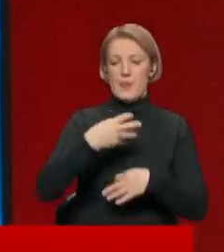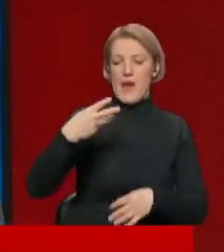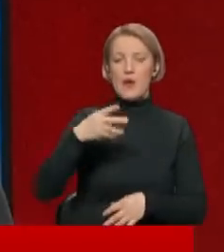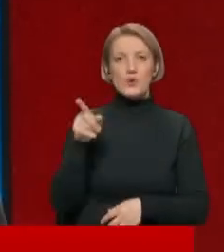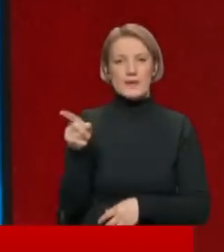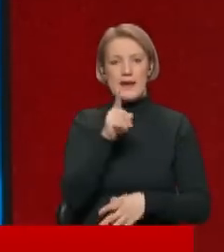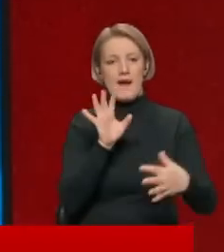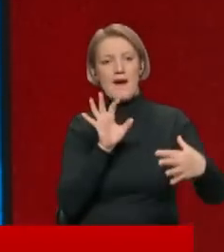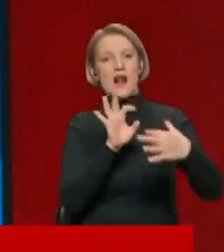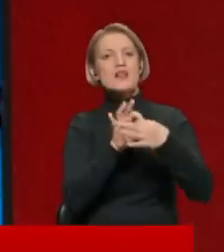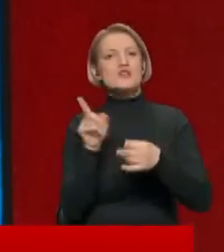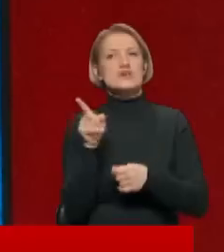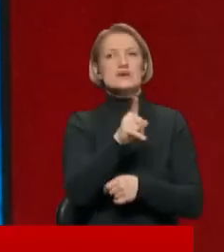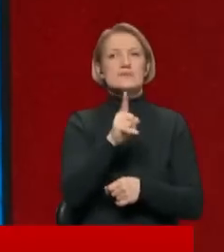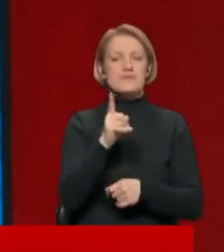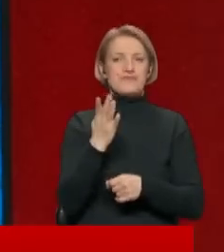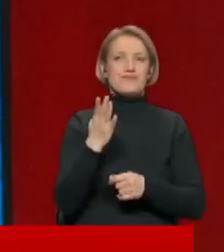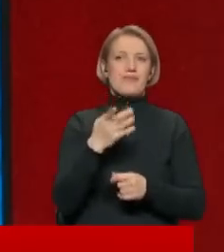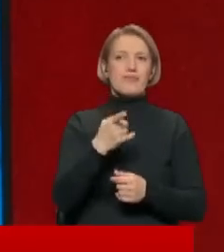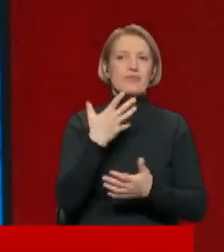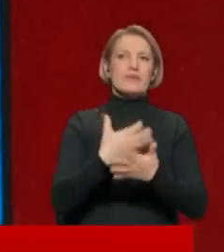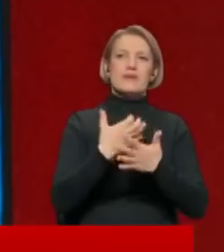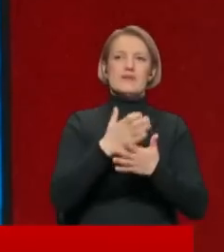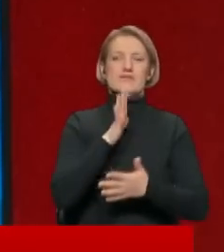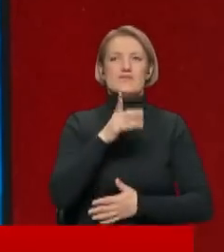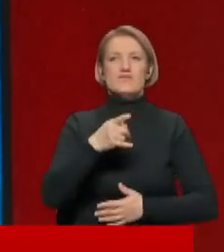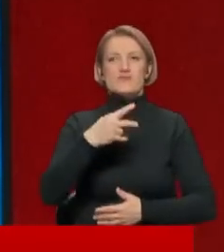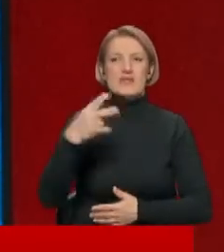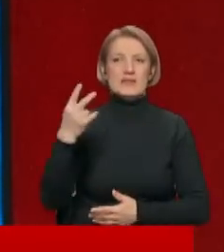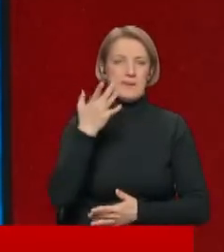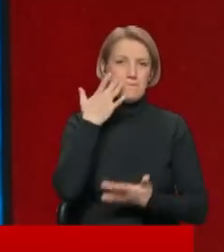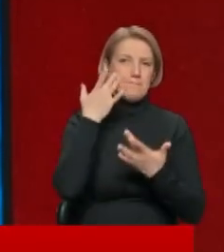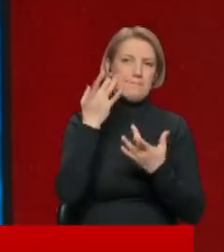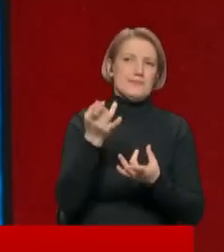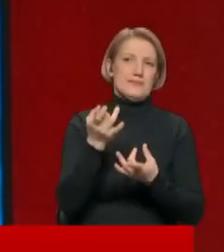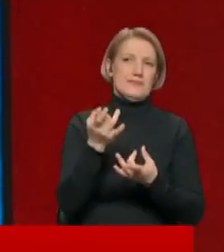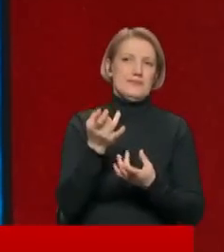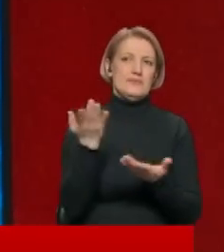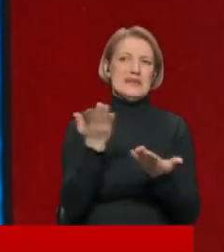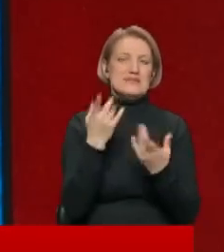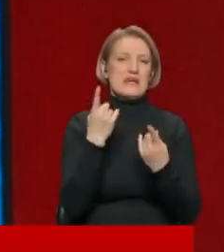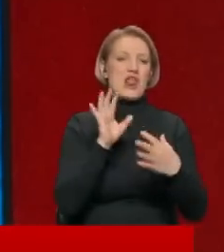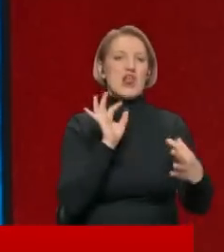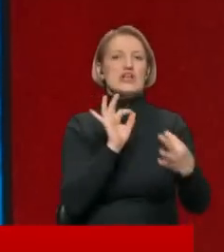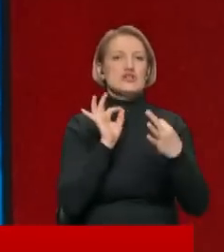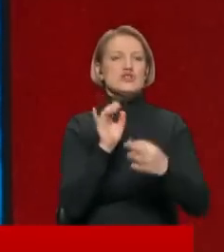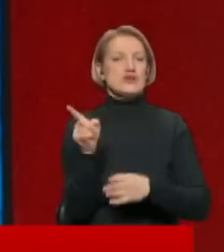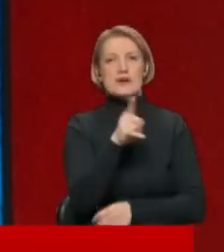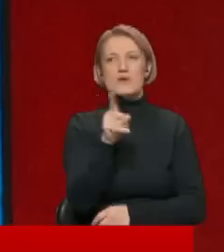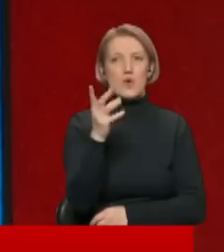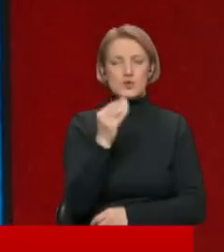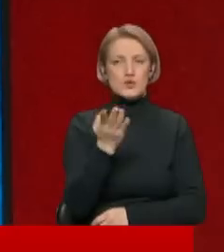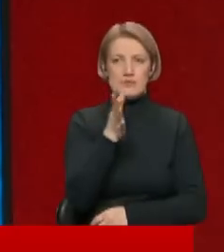ilişki ağı bir takım tapellere baksak Urla villalarından zaten bilirsiniz yani nasıl bir ilişki yağı olduğunu